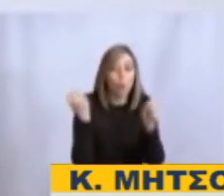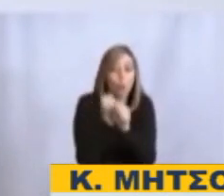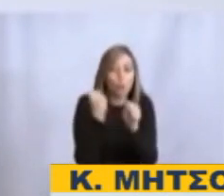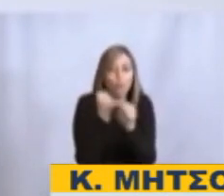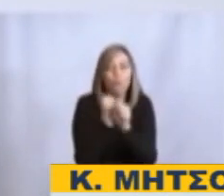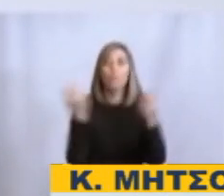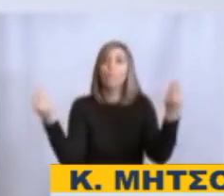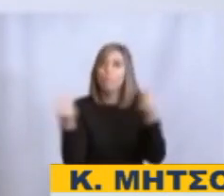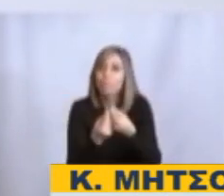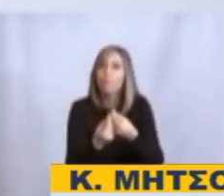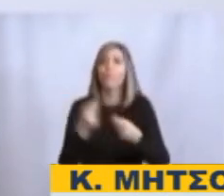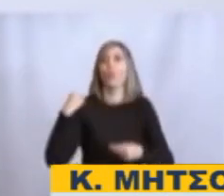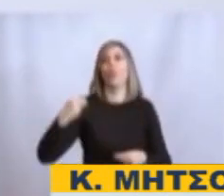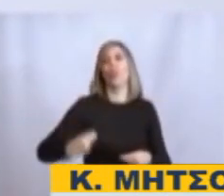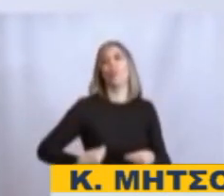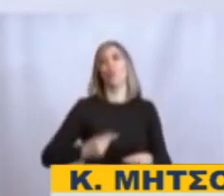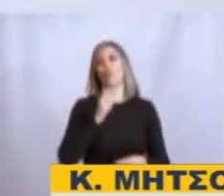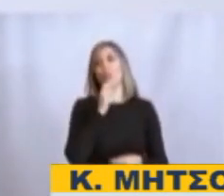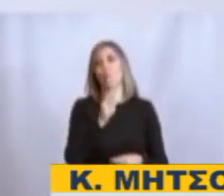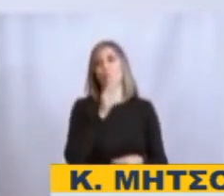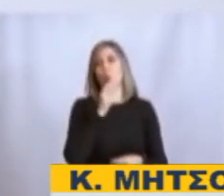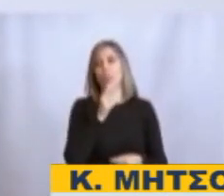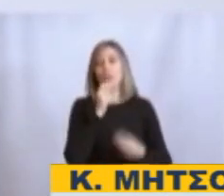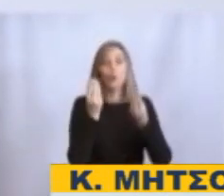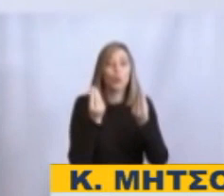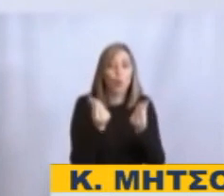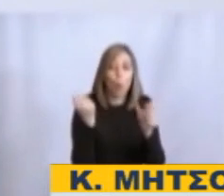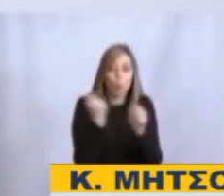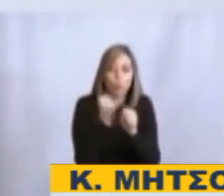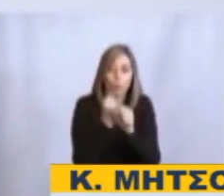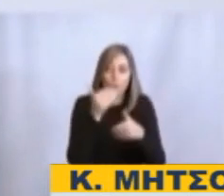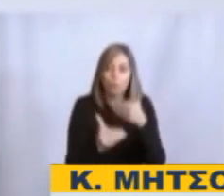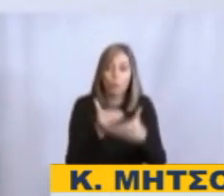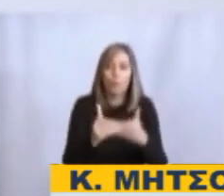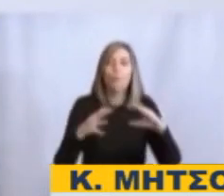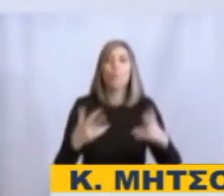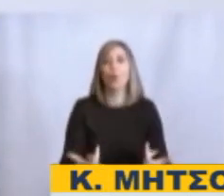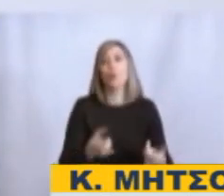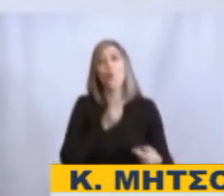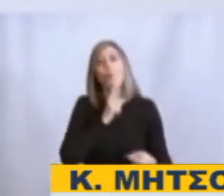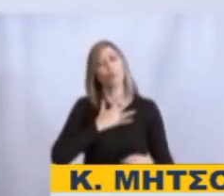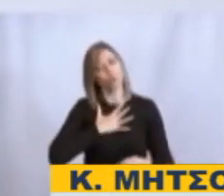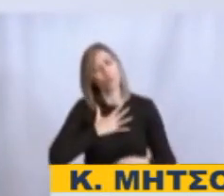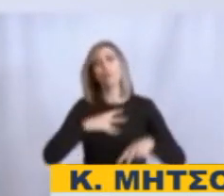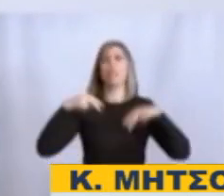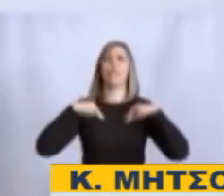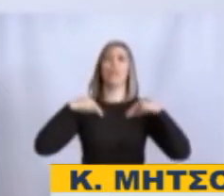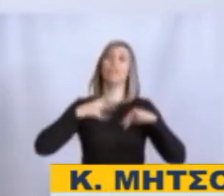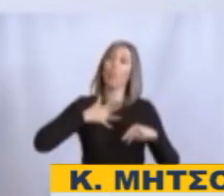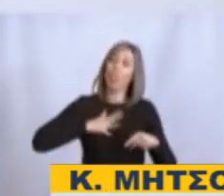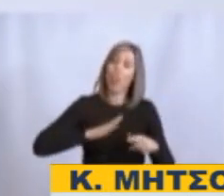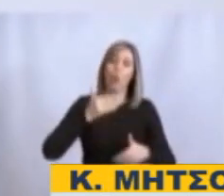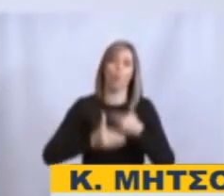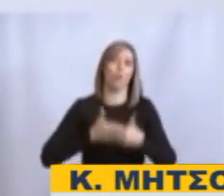δημόσιες πολιτικές τις οποίες η δικιά μας κυβέρνηση επιθυμεί να άσκει. Καταρχάς θέλω να επισημάνω ότι